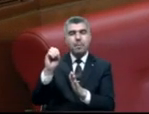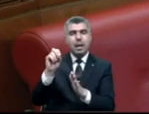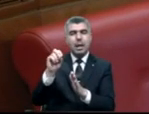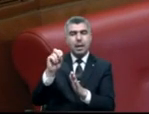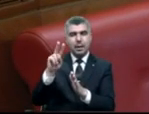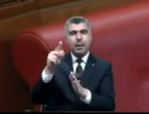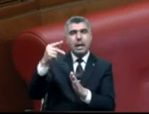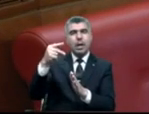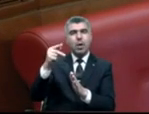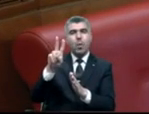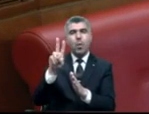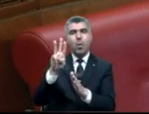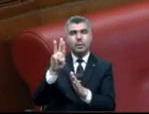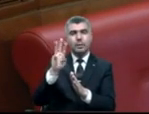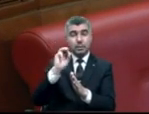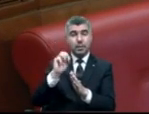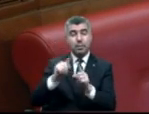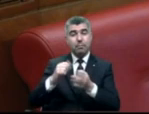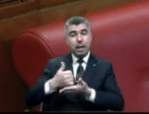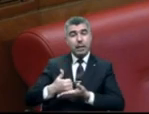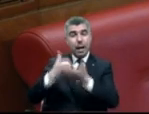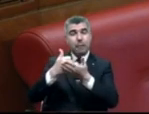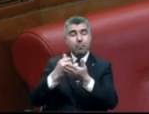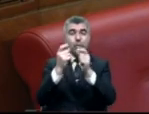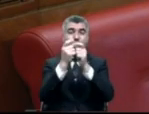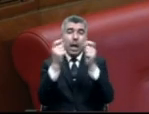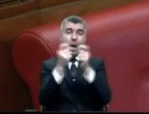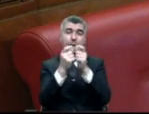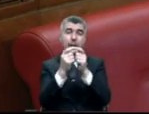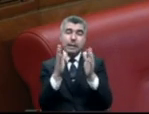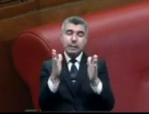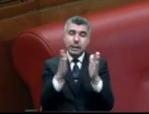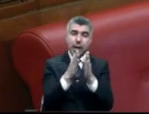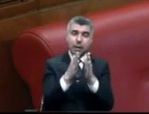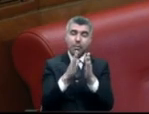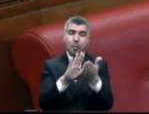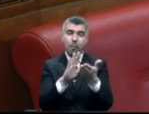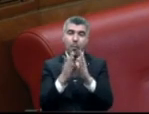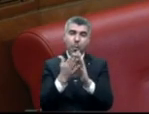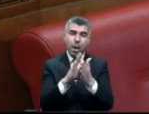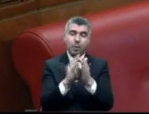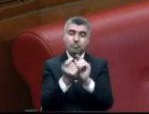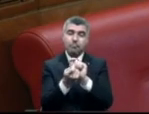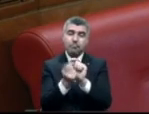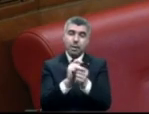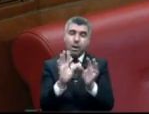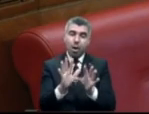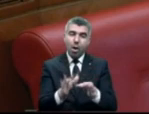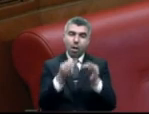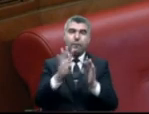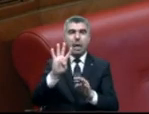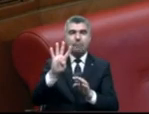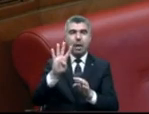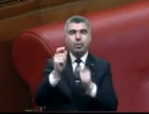الشمسية الفوتوضوئية بهدف دعم المقاولات الصغرى والمتوسطة. تم انتقاء 4 ديال